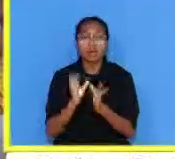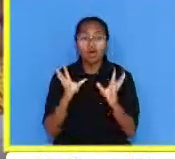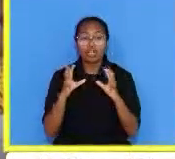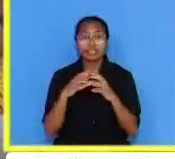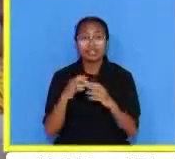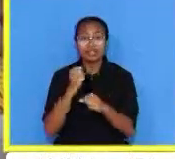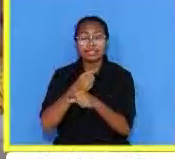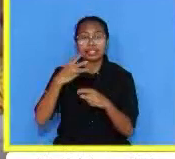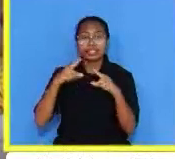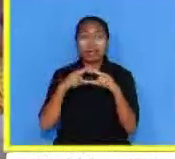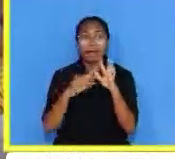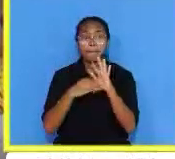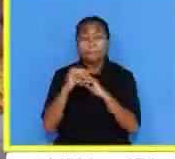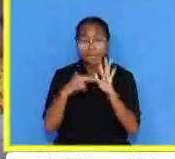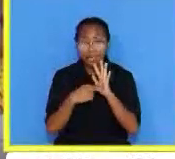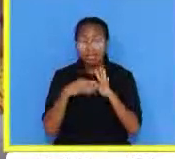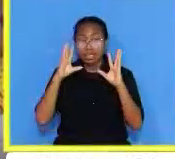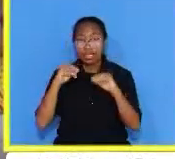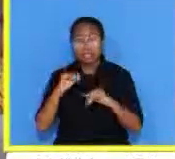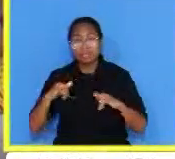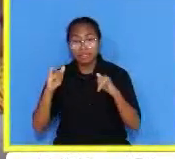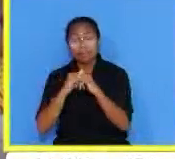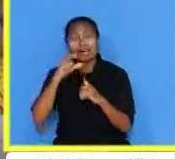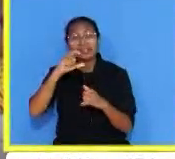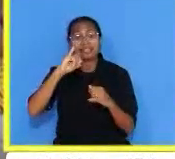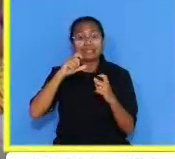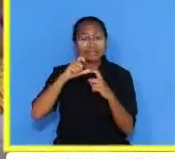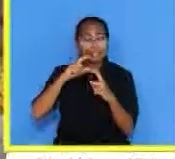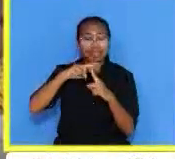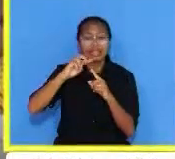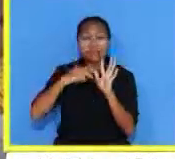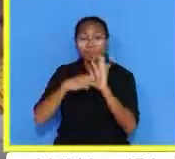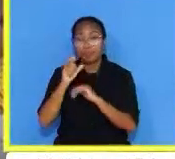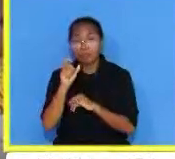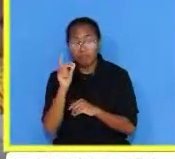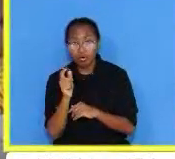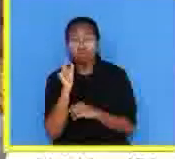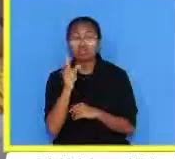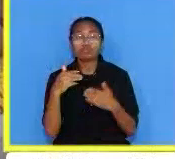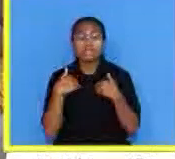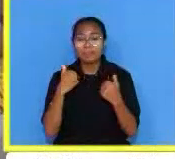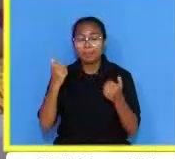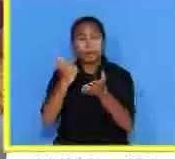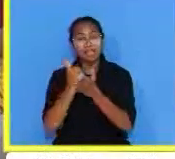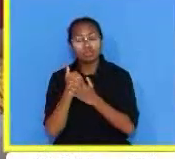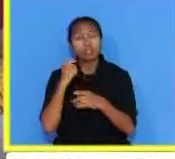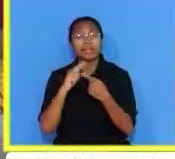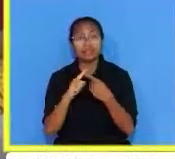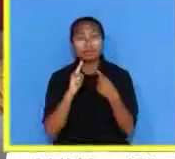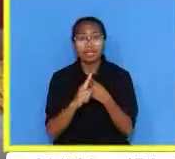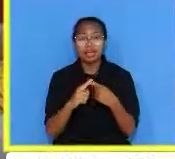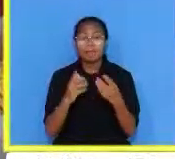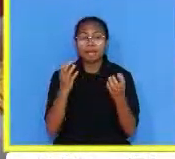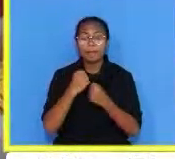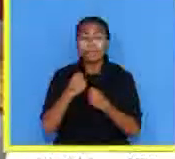organisasi Geramin yang bekerja sama dengan Istimor dan juga Human Inclusion untuk membantu teman-teman